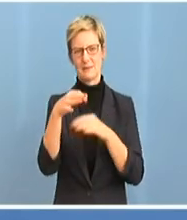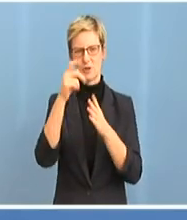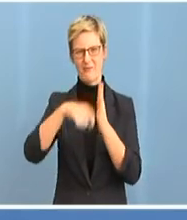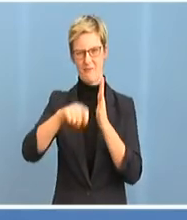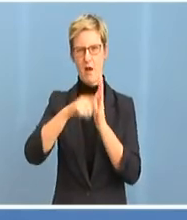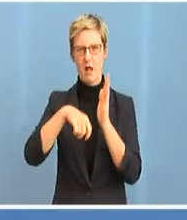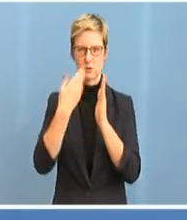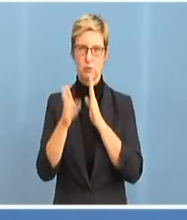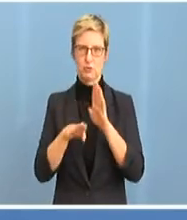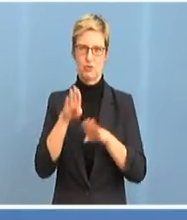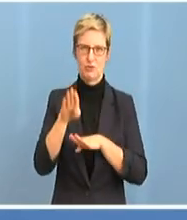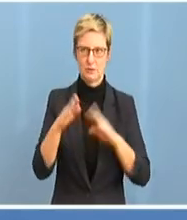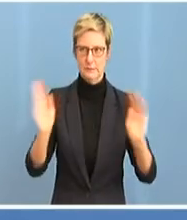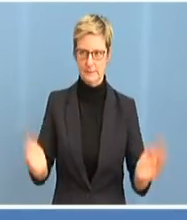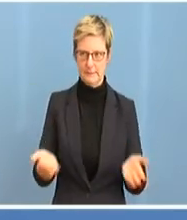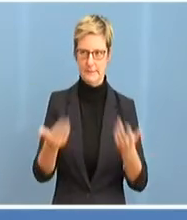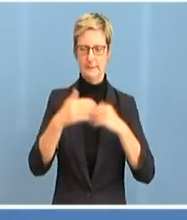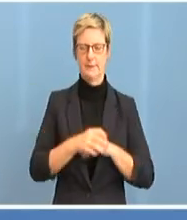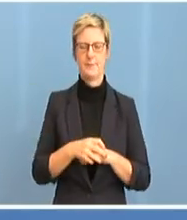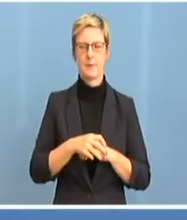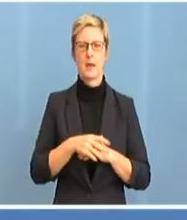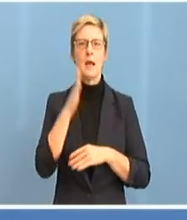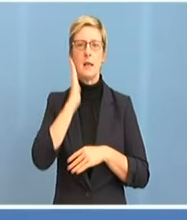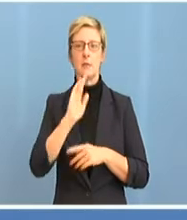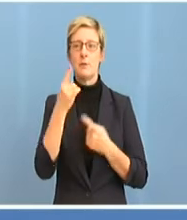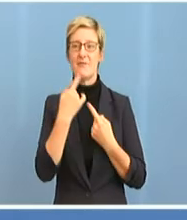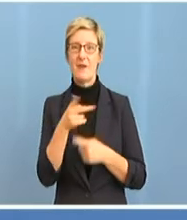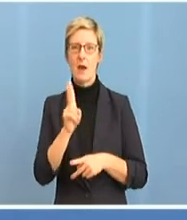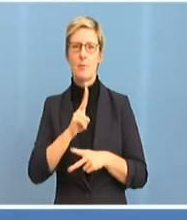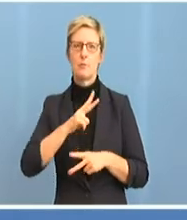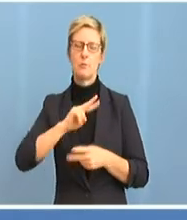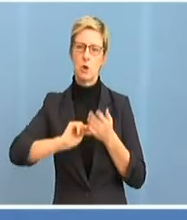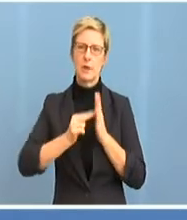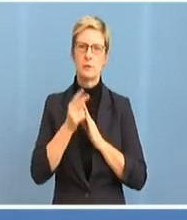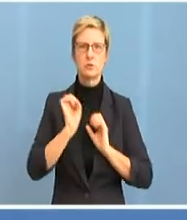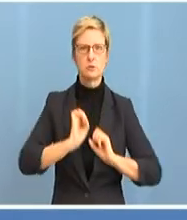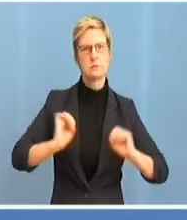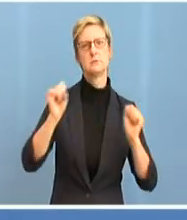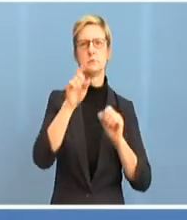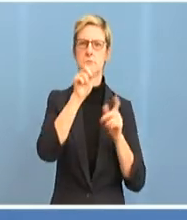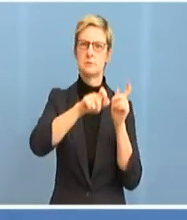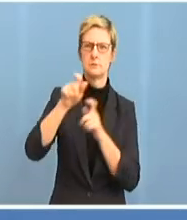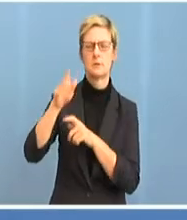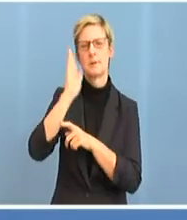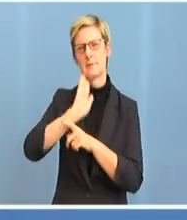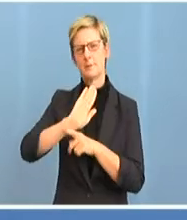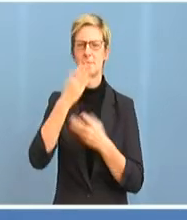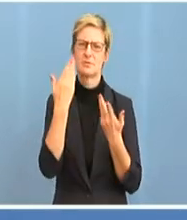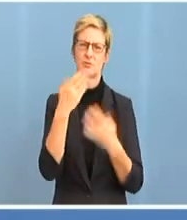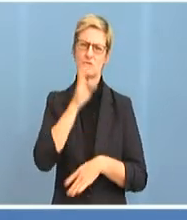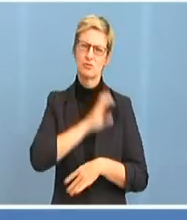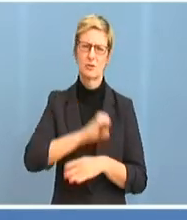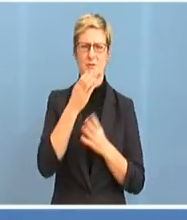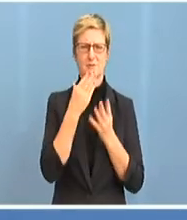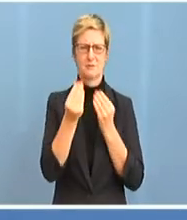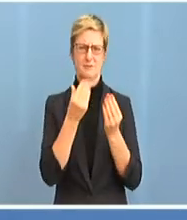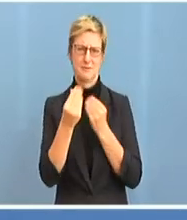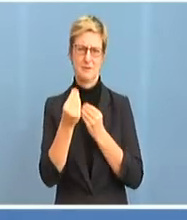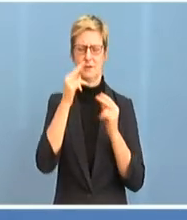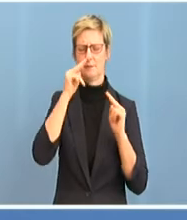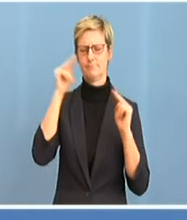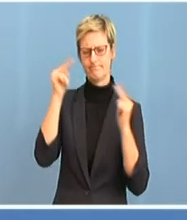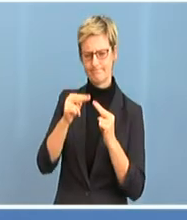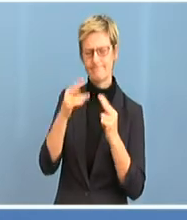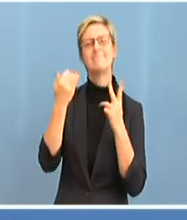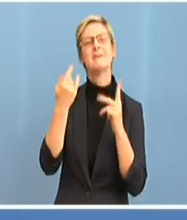Wir rufen jetzt alle politischen Akteure in Libyen dazu auf, diesen Prozess als Chance zu begreifen, als Chance für eine